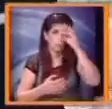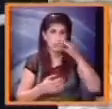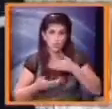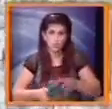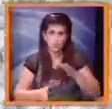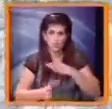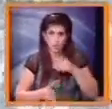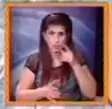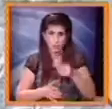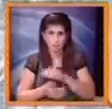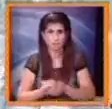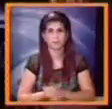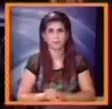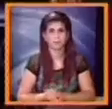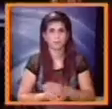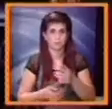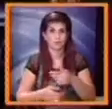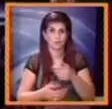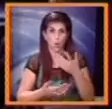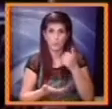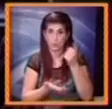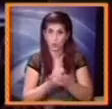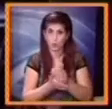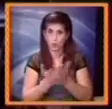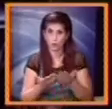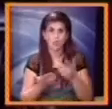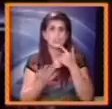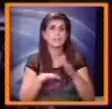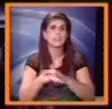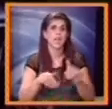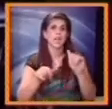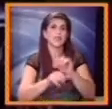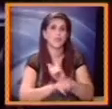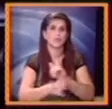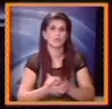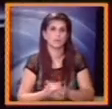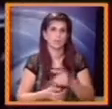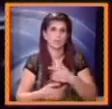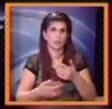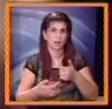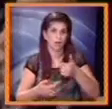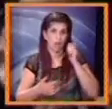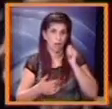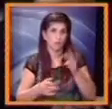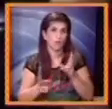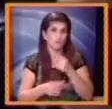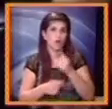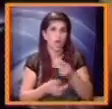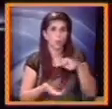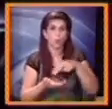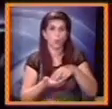לשם, לבקשו את התעודת זהות שלו, אמרו זה בטעות. קיבלנו מקום, אתמול לא הייתי יכולה